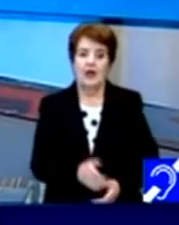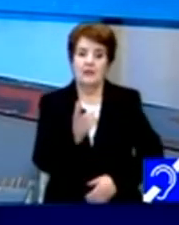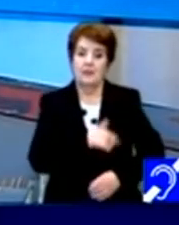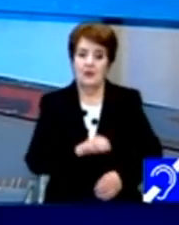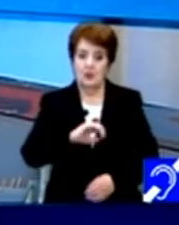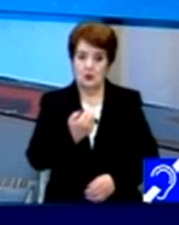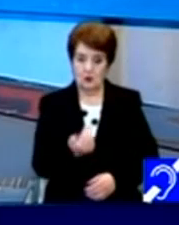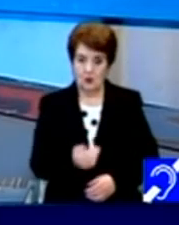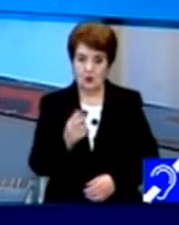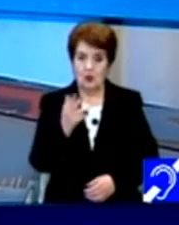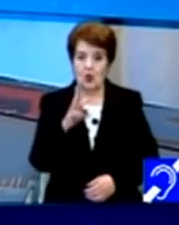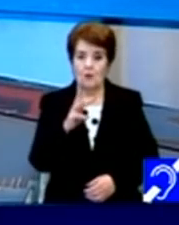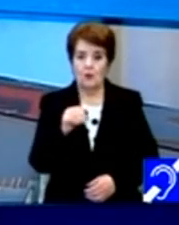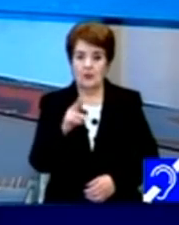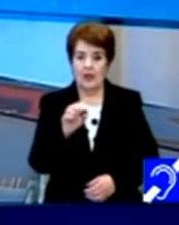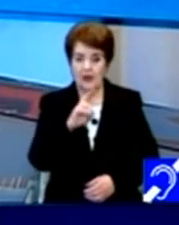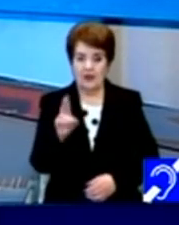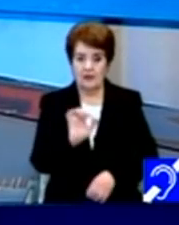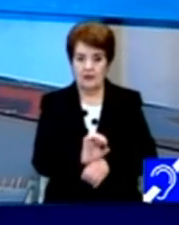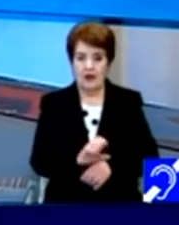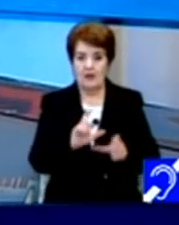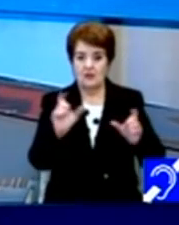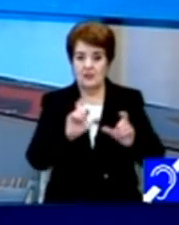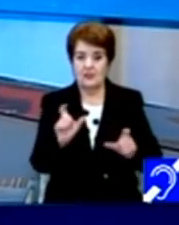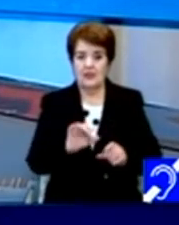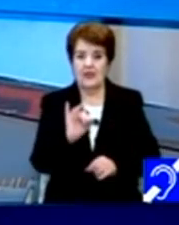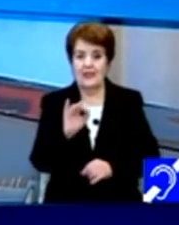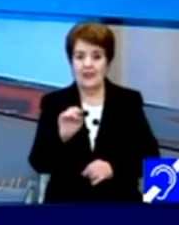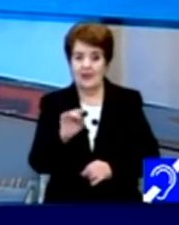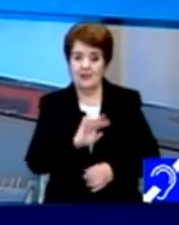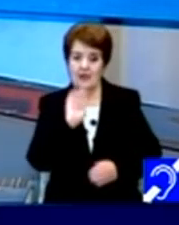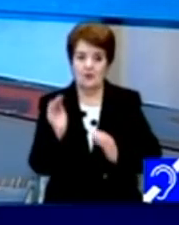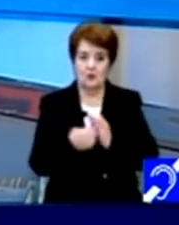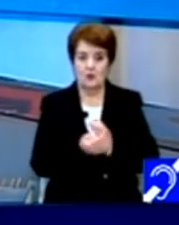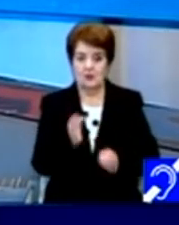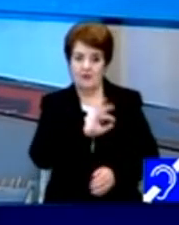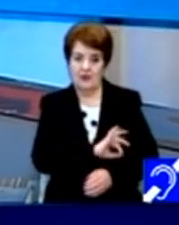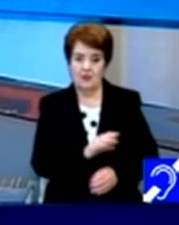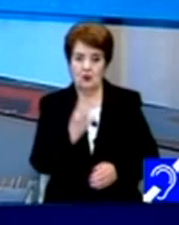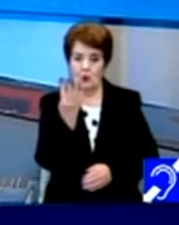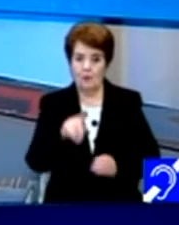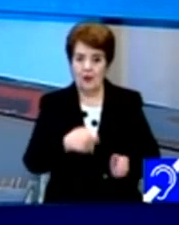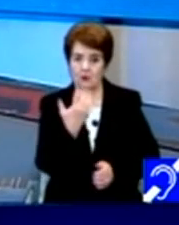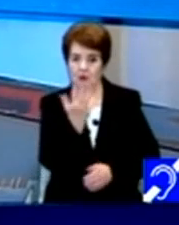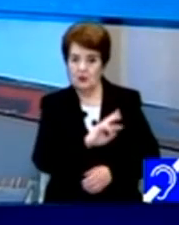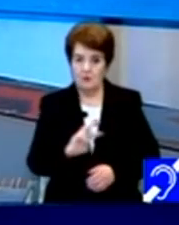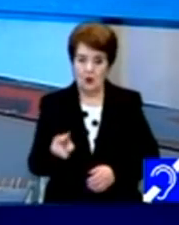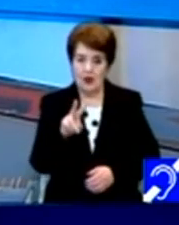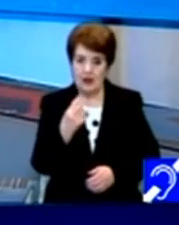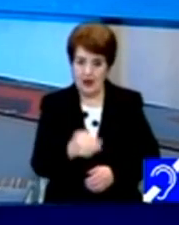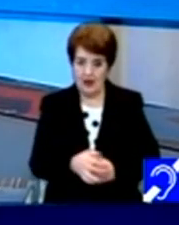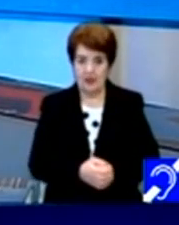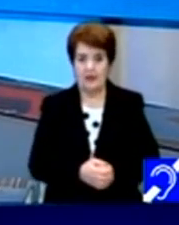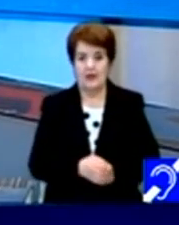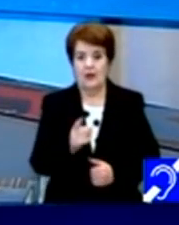Deputatul socialist Radu Mudreac este suspectat de Agenția de Integritate că ar fi ascuns venituri de 4,5 milioane de lei.